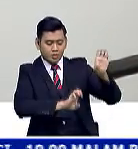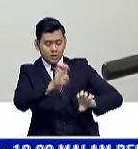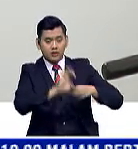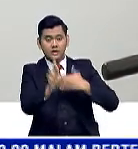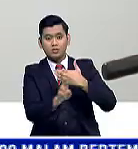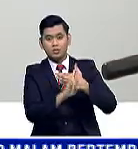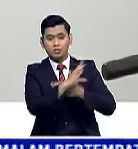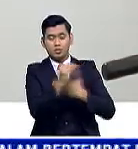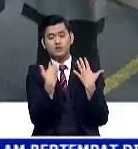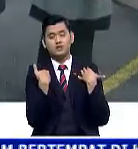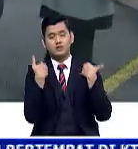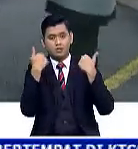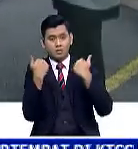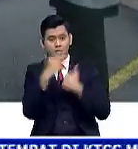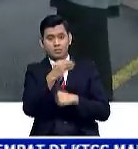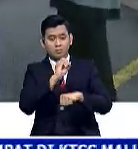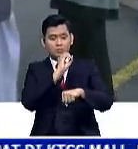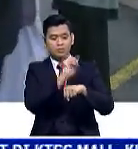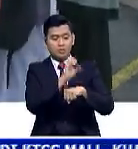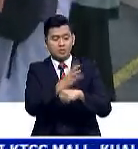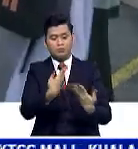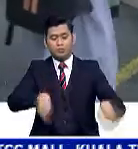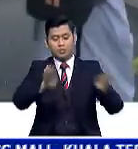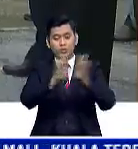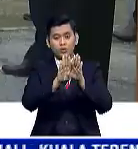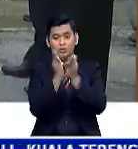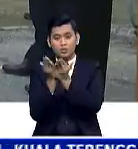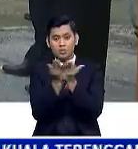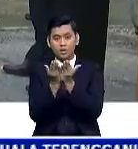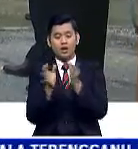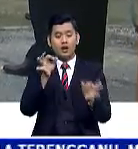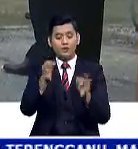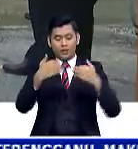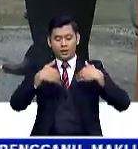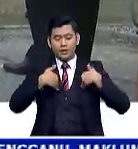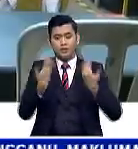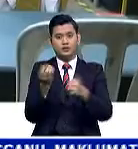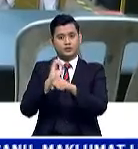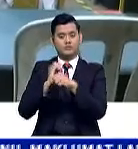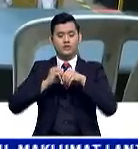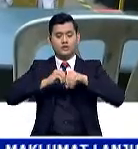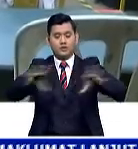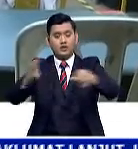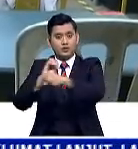penilaian kesihatan. Seterusnya menasihatkan penutupan sekolah sekiranya terdapat kes COVID-19 di sekolah.